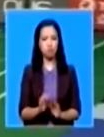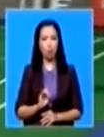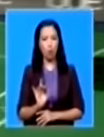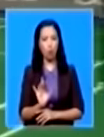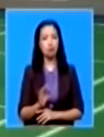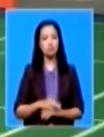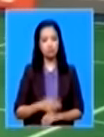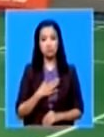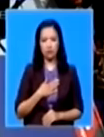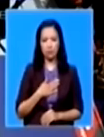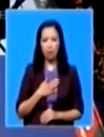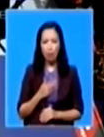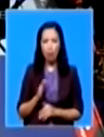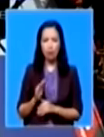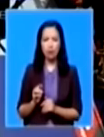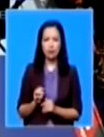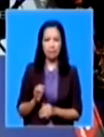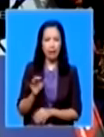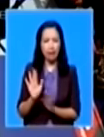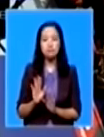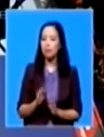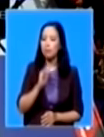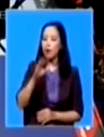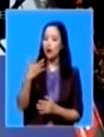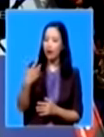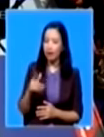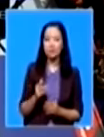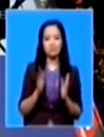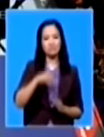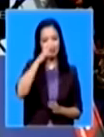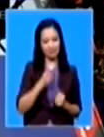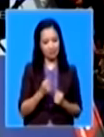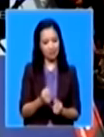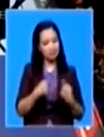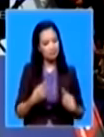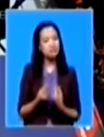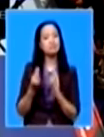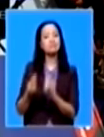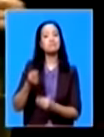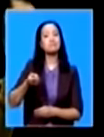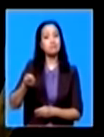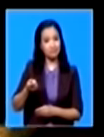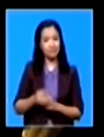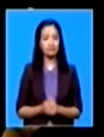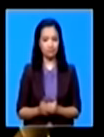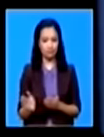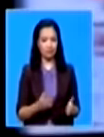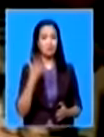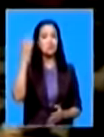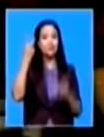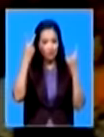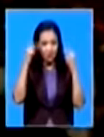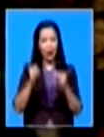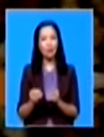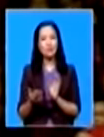ได้แต่ผมไม่กดดันนะบอกน้องเขาไปแล้วว่าทำให้ดีที่สุดแล้วกันคนไทยเป็นกำลังใจเสมอนะ ค่ะเมื่อวานนี้ท่านนายกเองก็ได้ร่ว